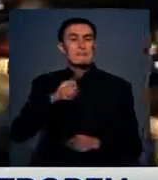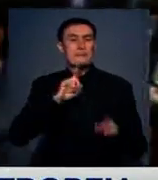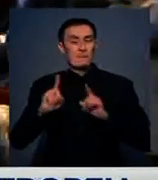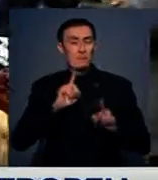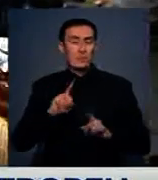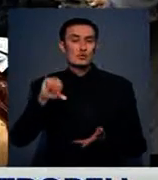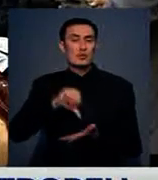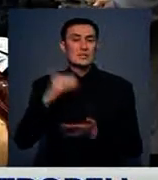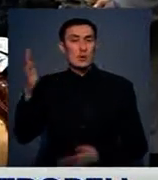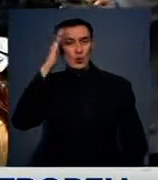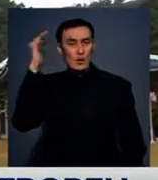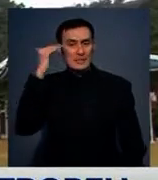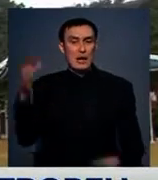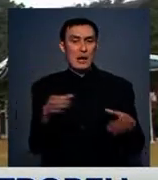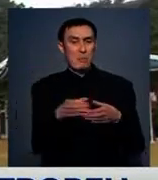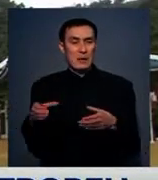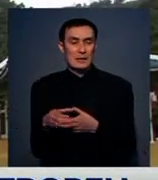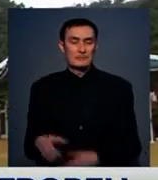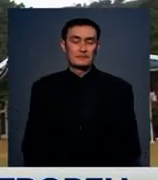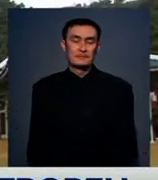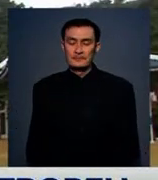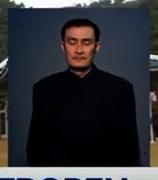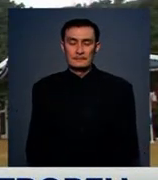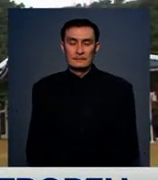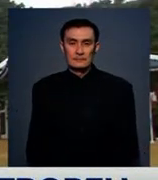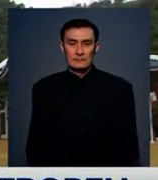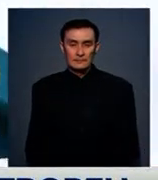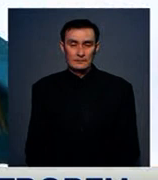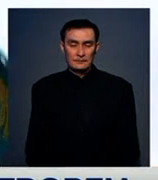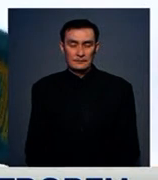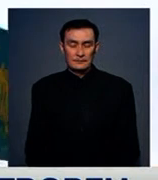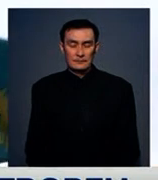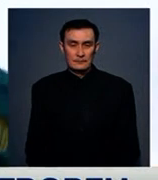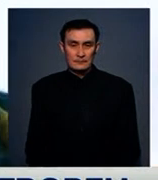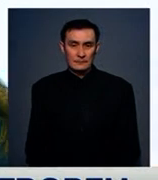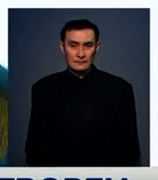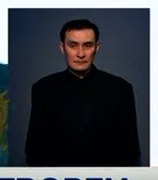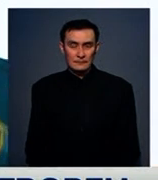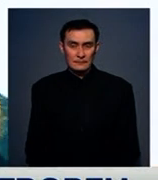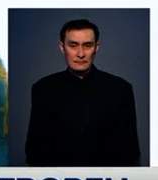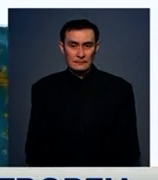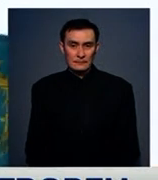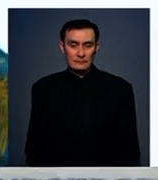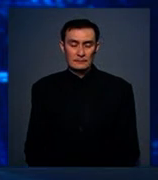участием южнокорейских компаний. Владислав Цой, Ольга Лян, Хабар 24, Южная Корея.